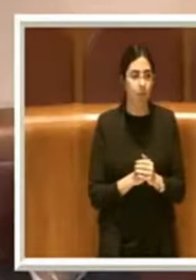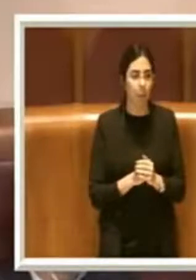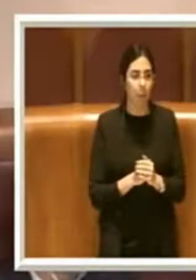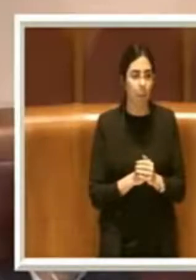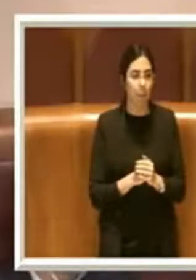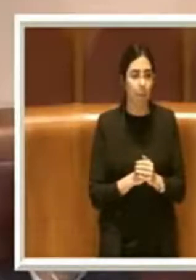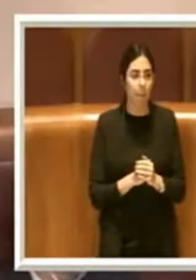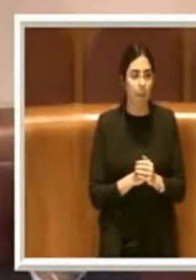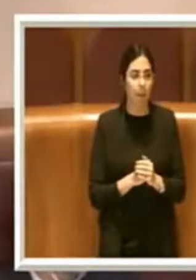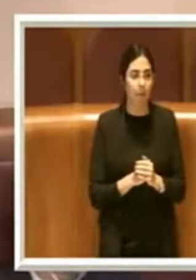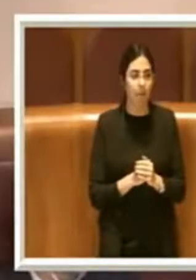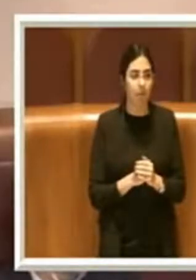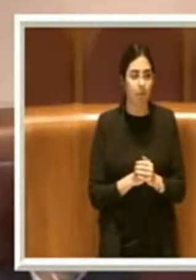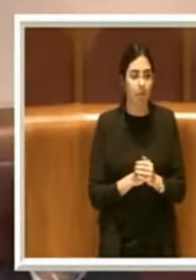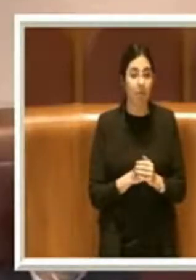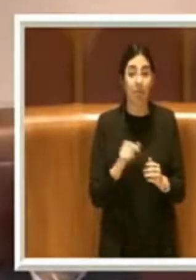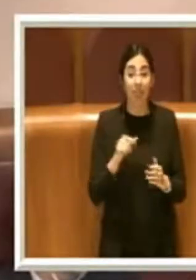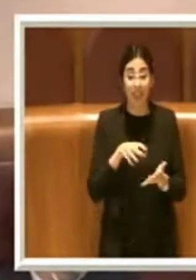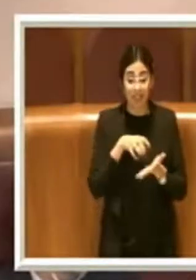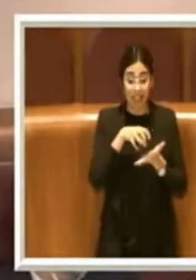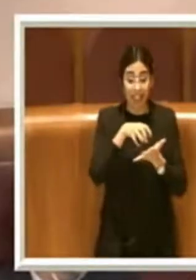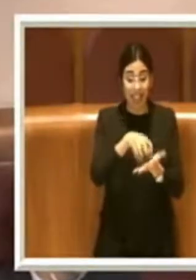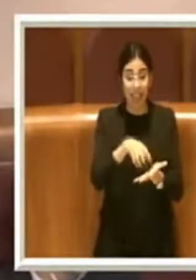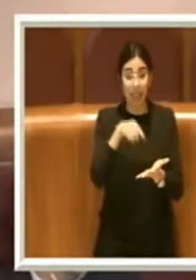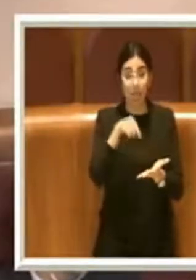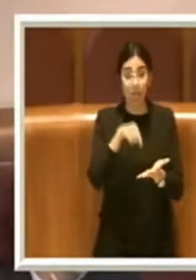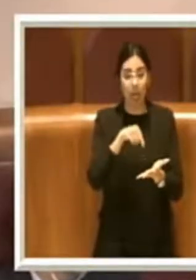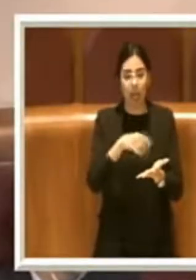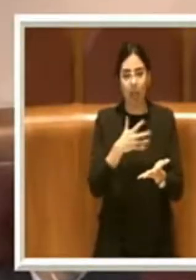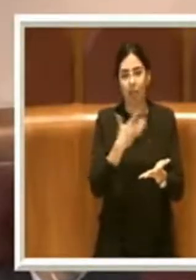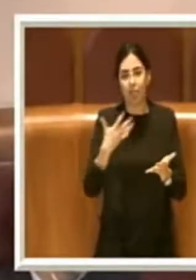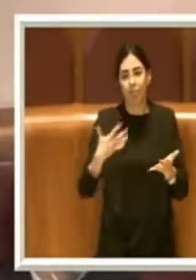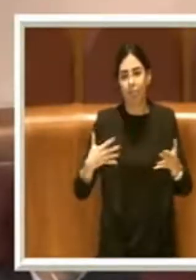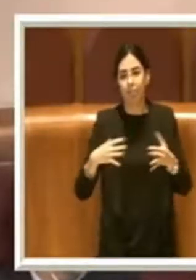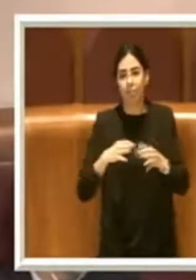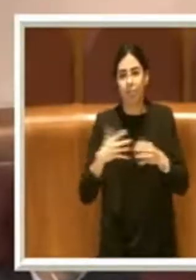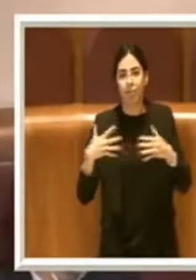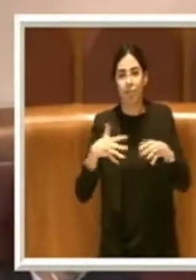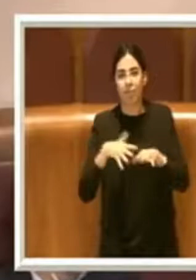ovviamente si intrecciano con gli investimenti delle